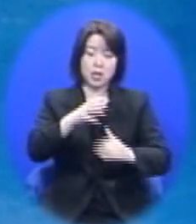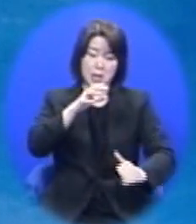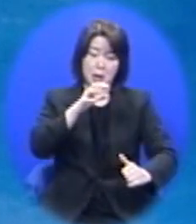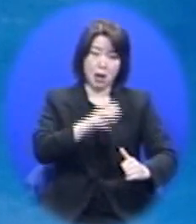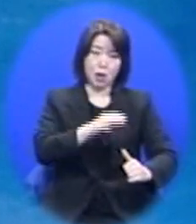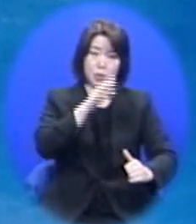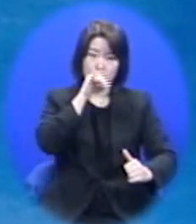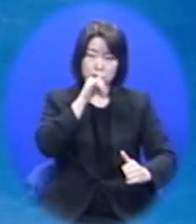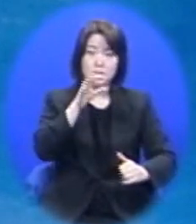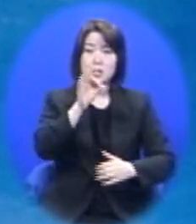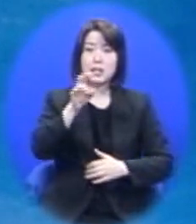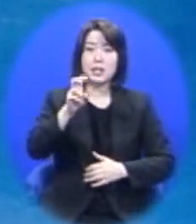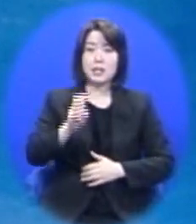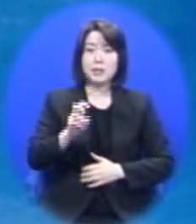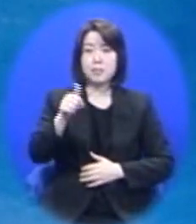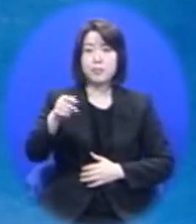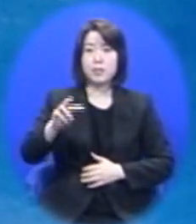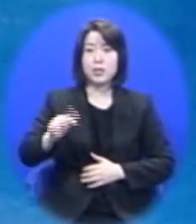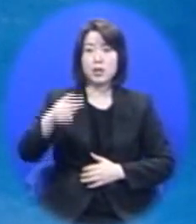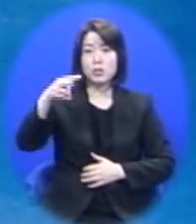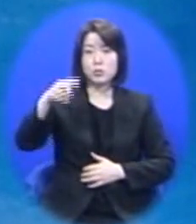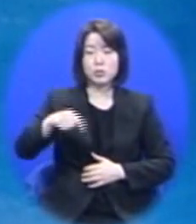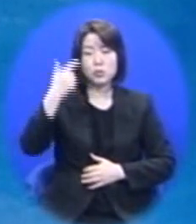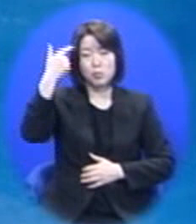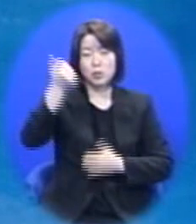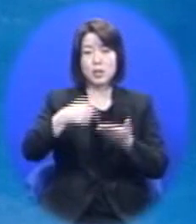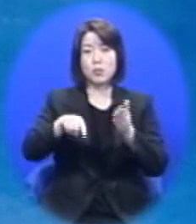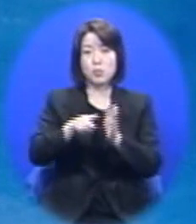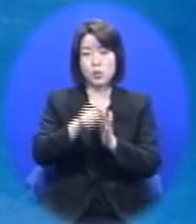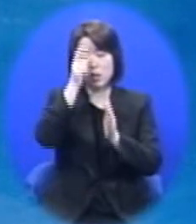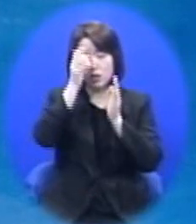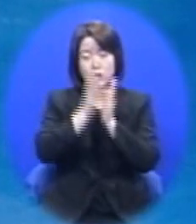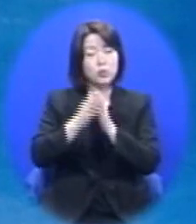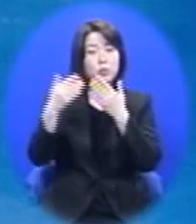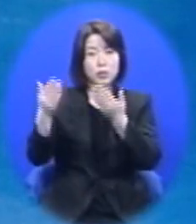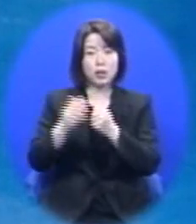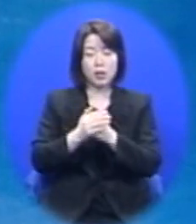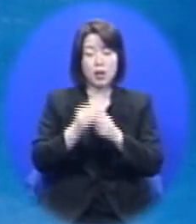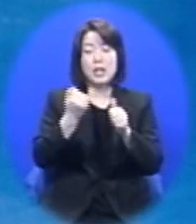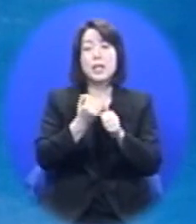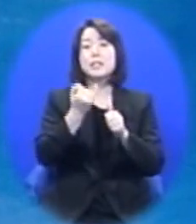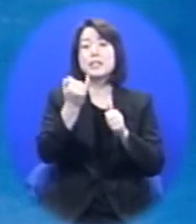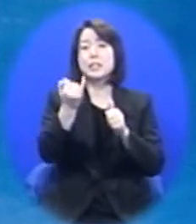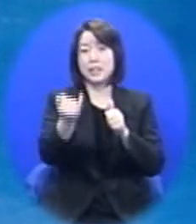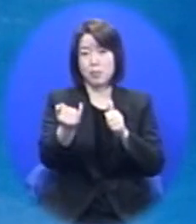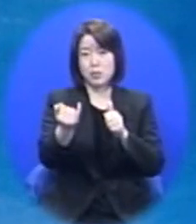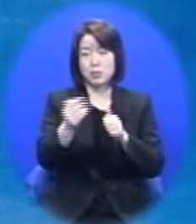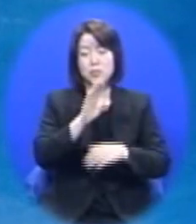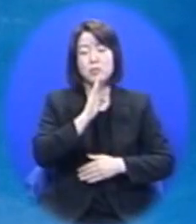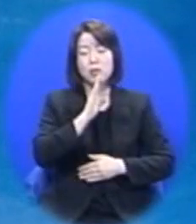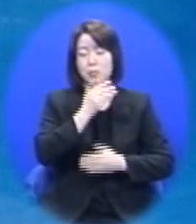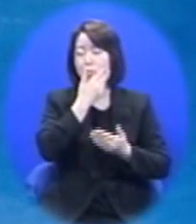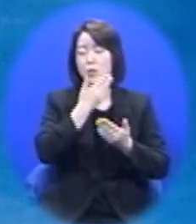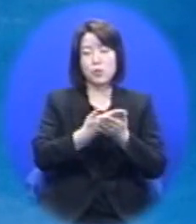해달라고. 근데 그 임현수 목사님의 사모님이 참 귀하세요. 기도 많이 하시는 분이세요. 그분이